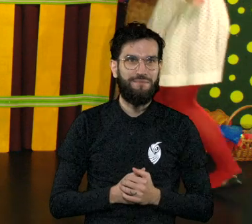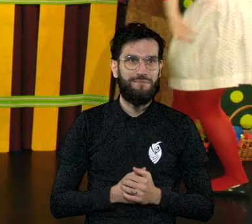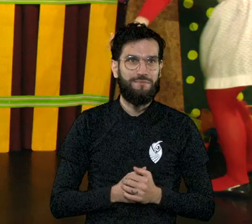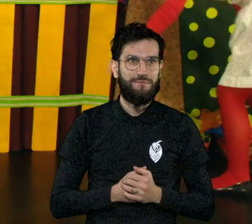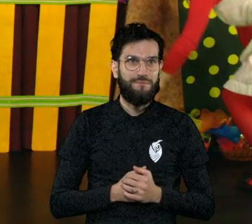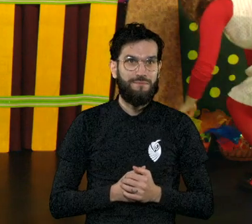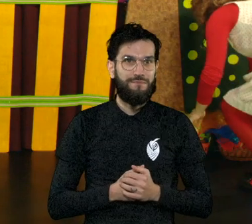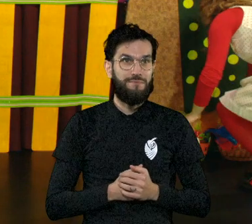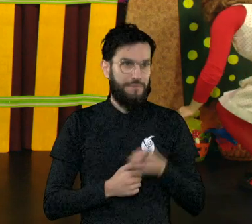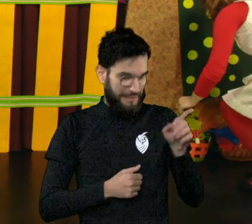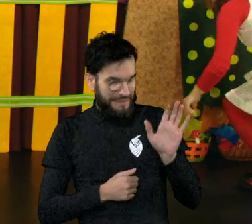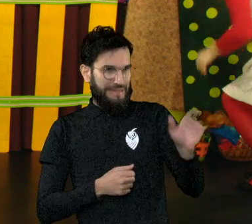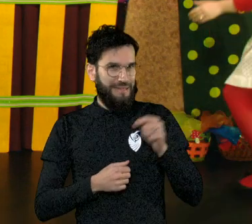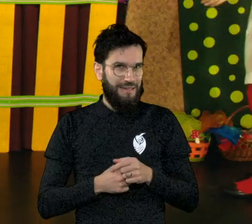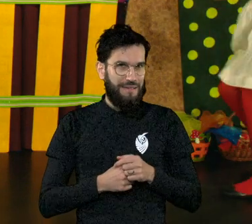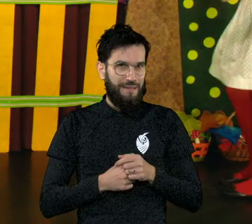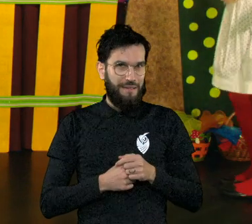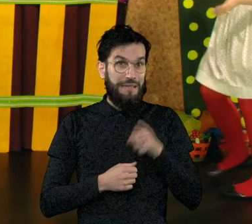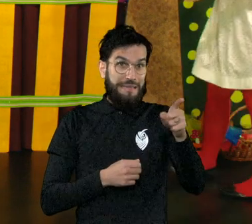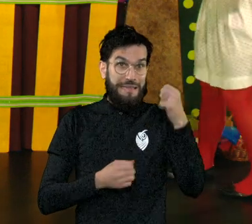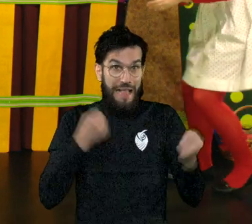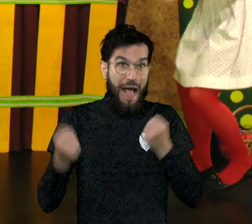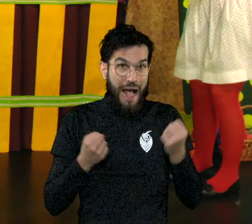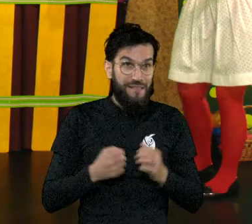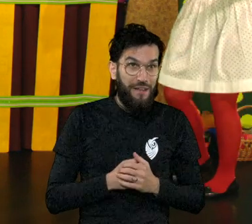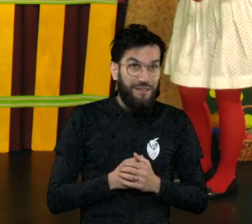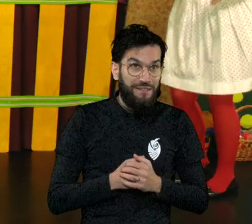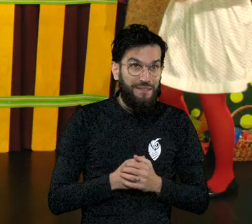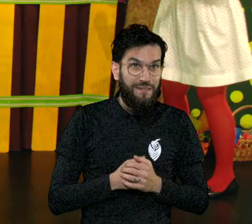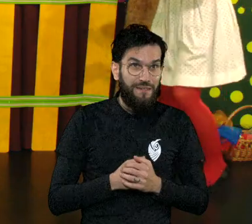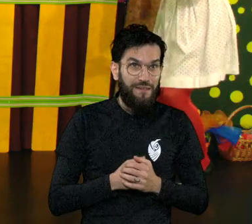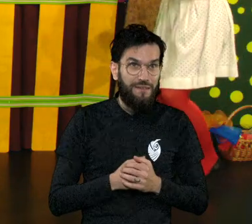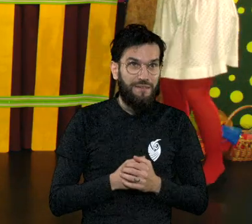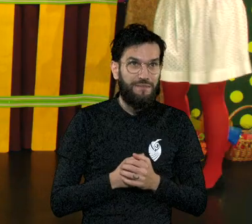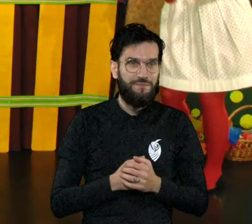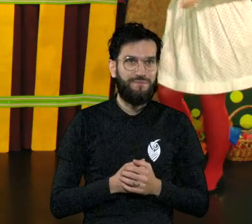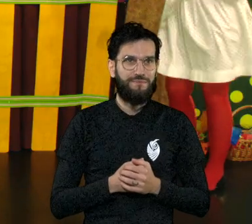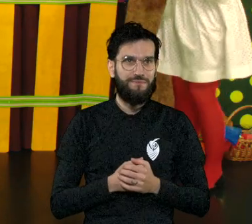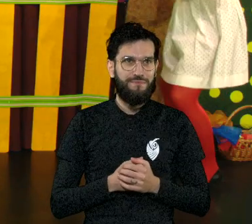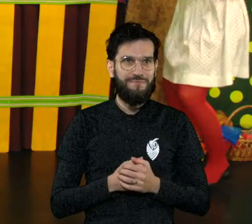Si to, Múrko! Ale ty naháňaš! A buď!